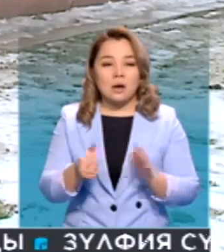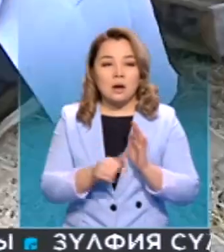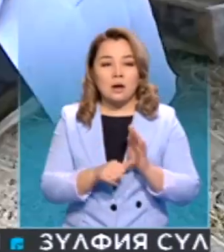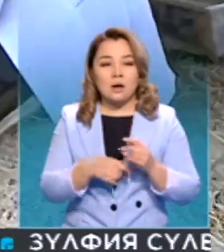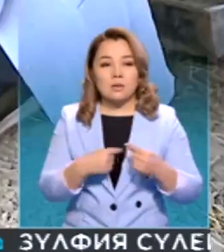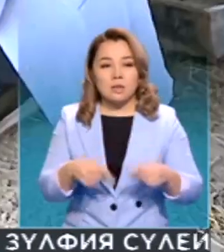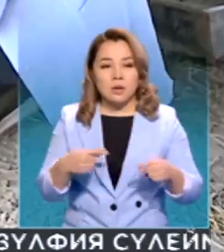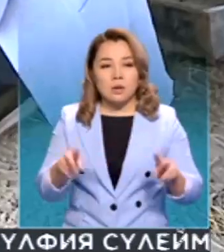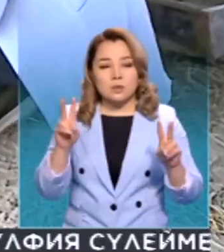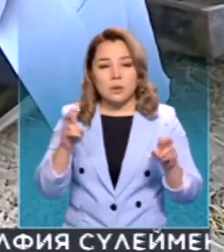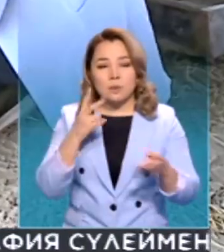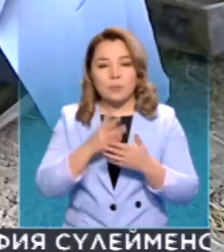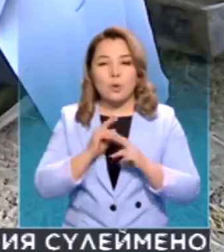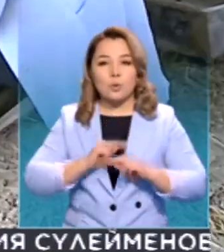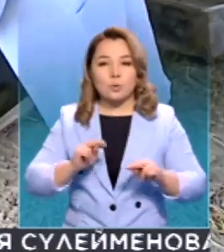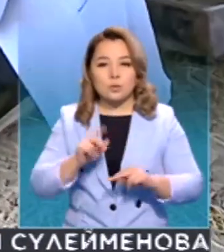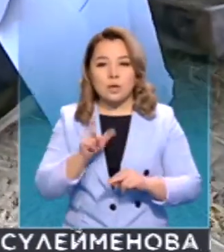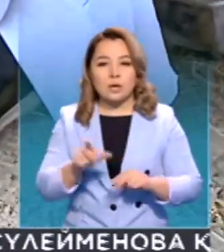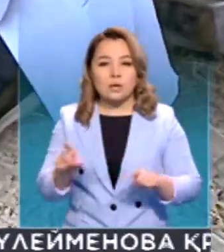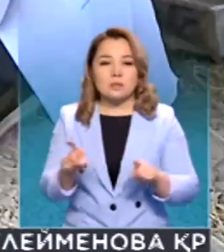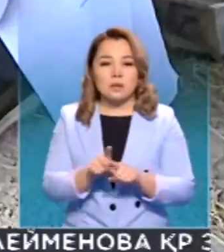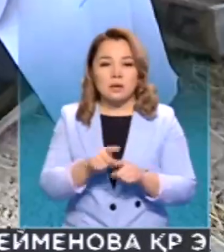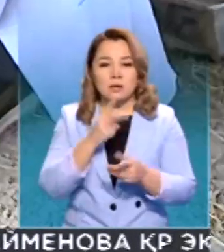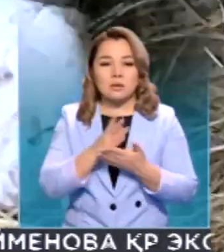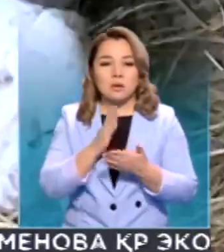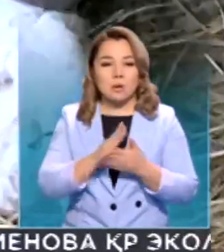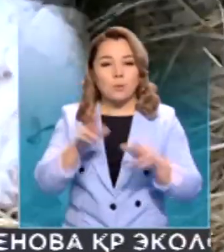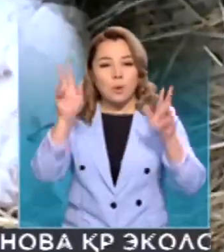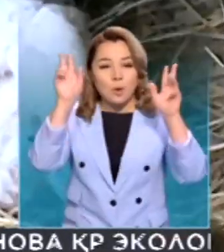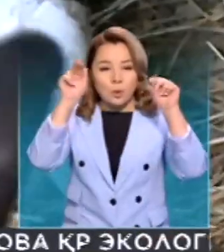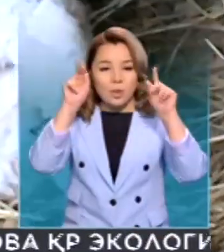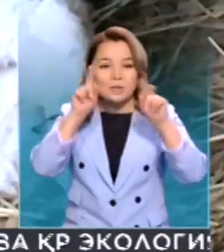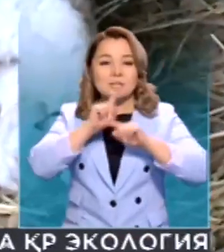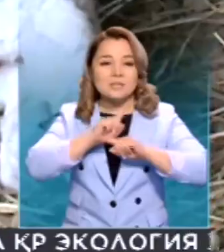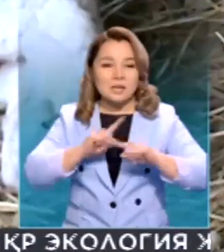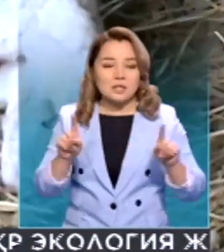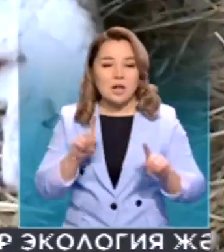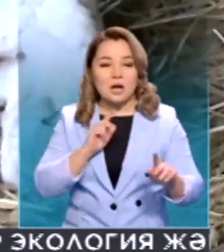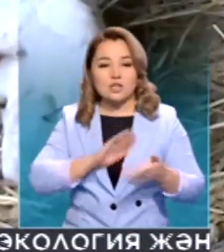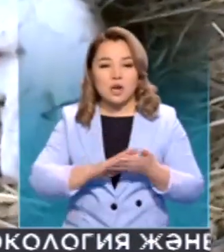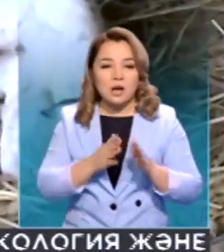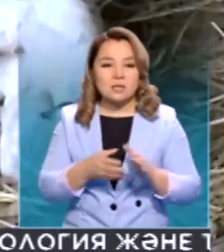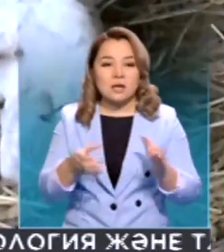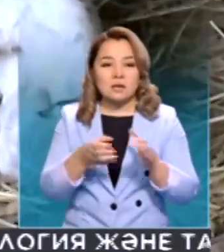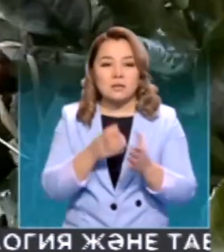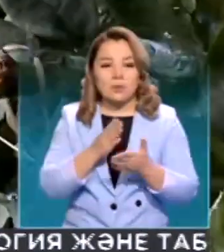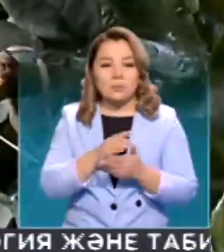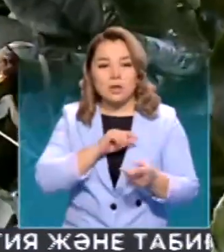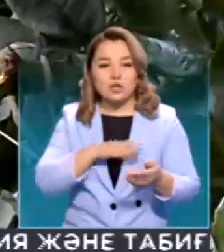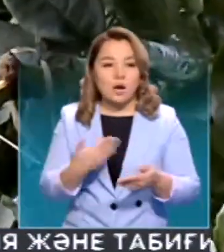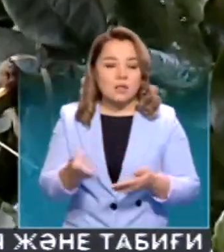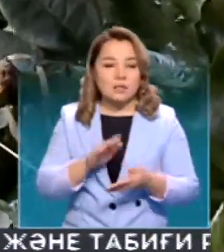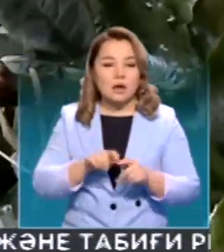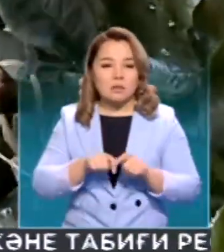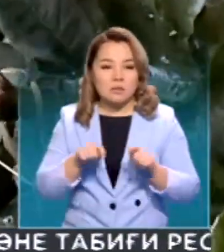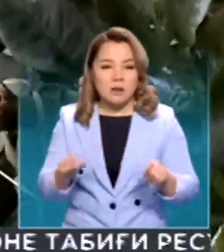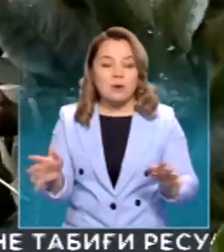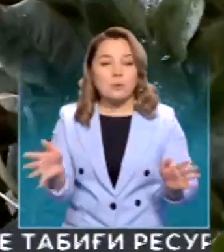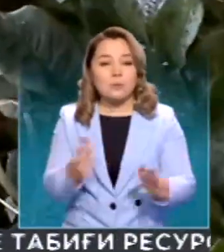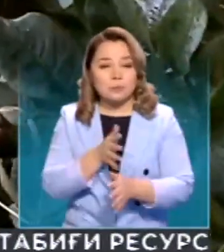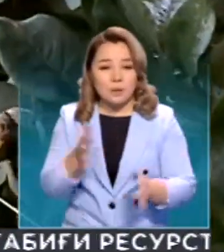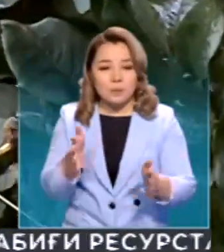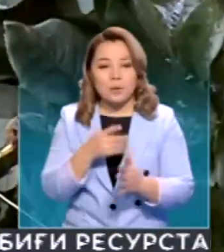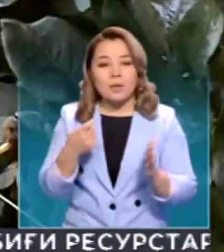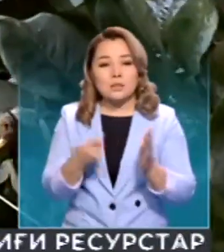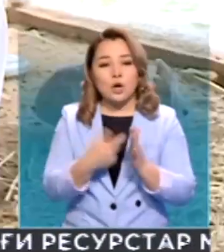түрі, ұстаздардың өзі жасаған шағын қорада қояндарға ерекше жағдай жасалған, жан жағы ашық, ұдайы желдетіліп тұрады. Үш мезгіл жем